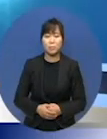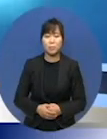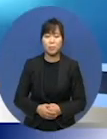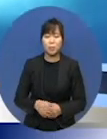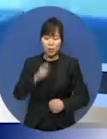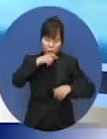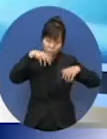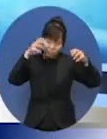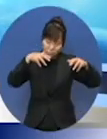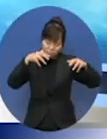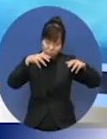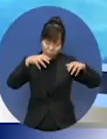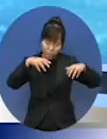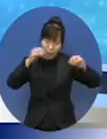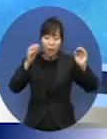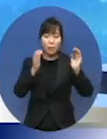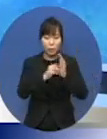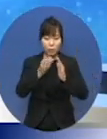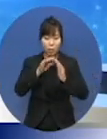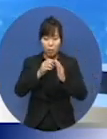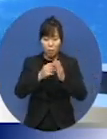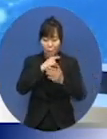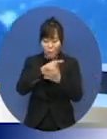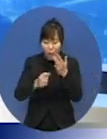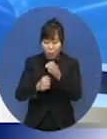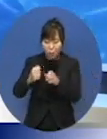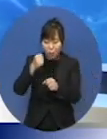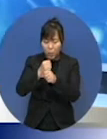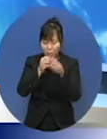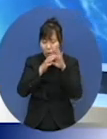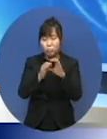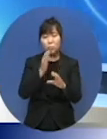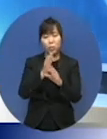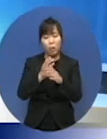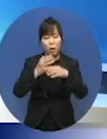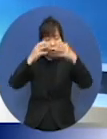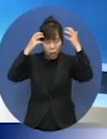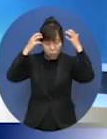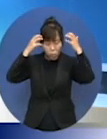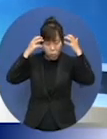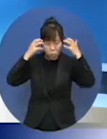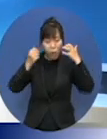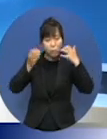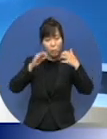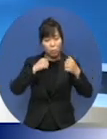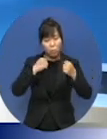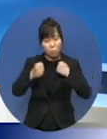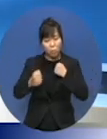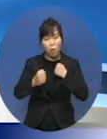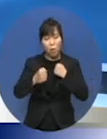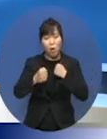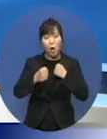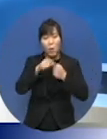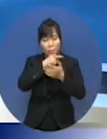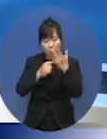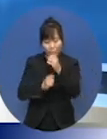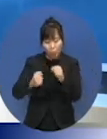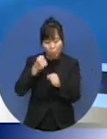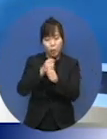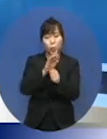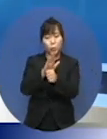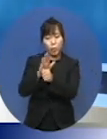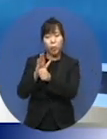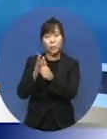장마는 지나갔지만 아직도 피해 복구는 한창입니다. 무더위 속에서도 피해 복구에 도움의 손길이 이어지고